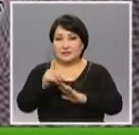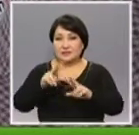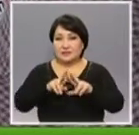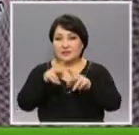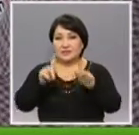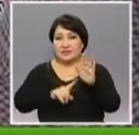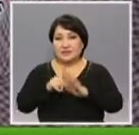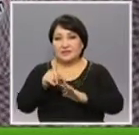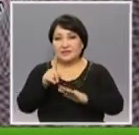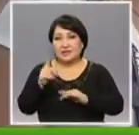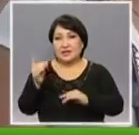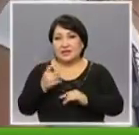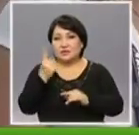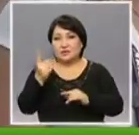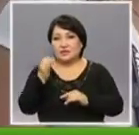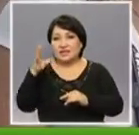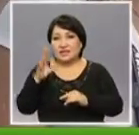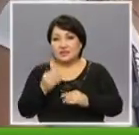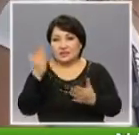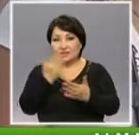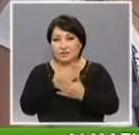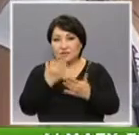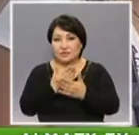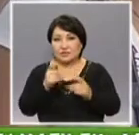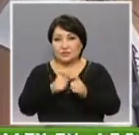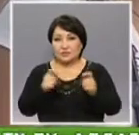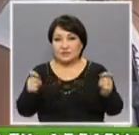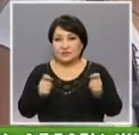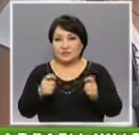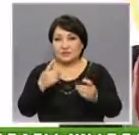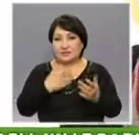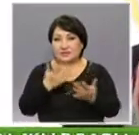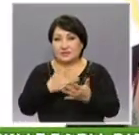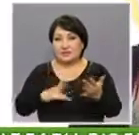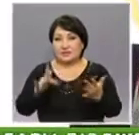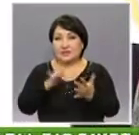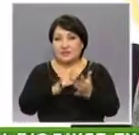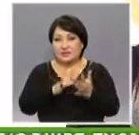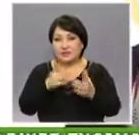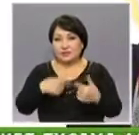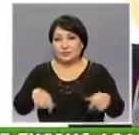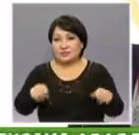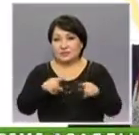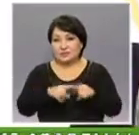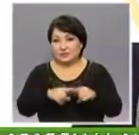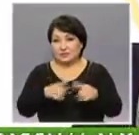туралы тұңғыш тарихи киносының тұсаукесерін алып шаһарда ұйымдастырды.